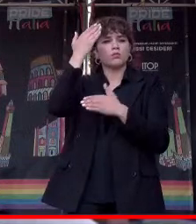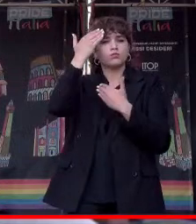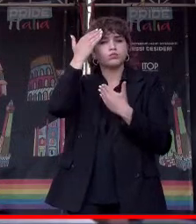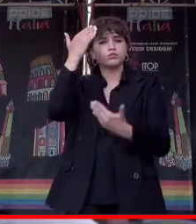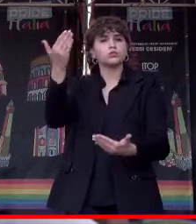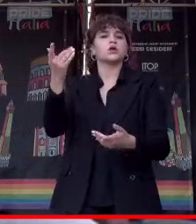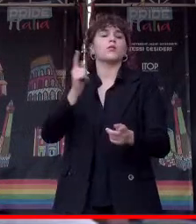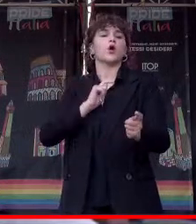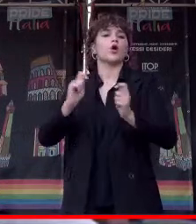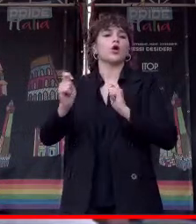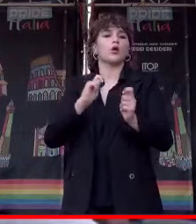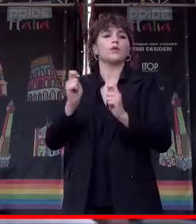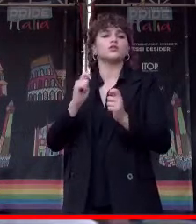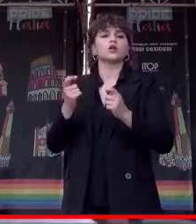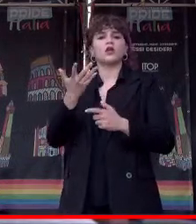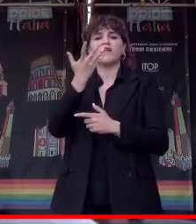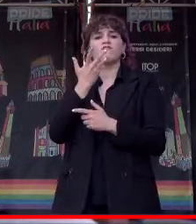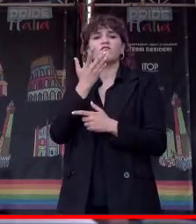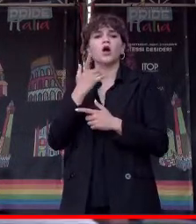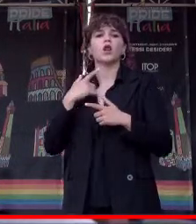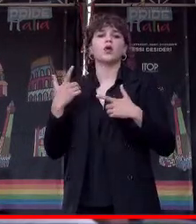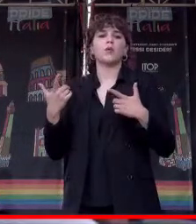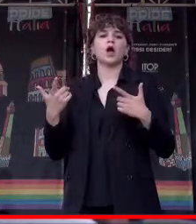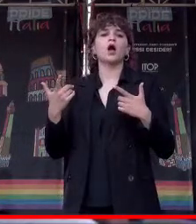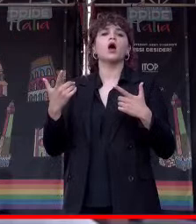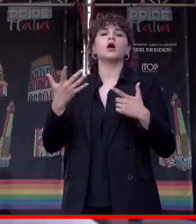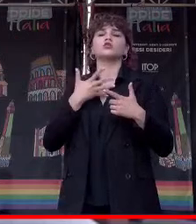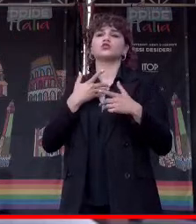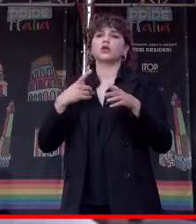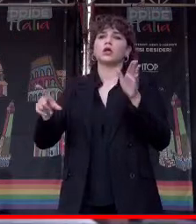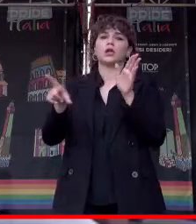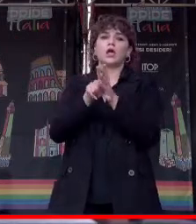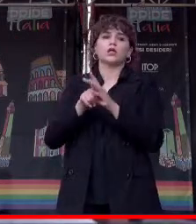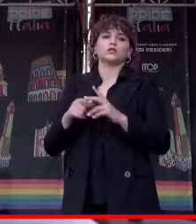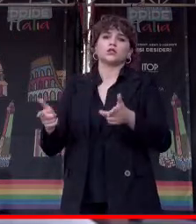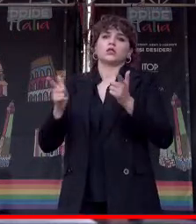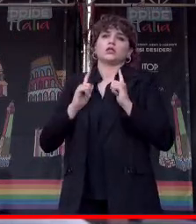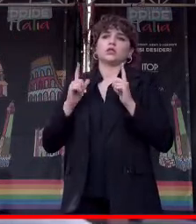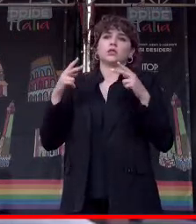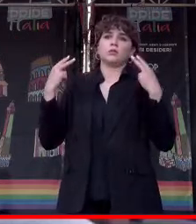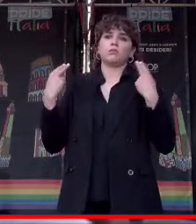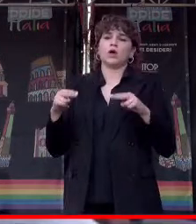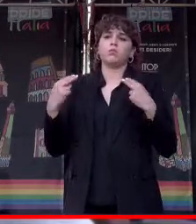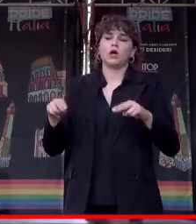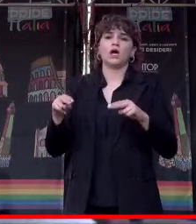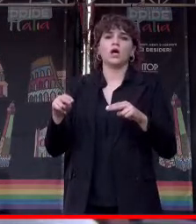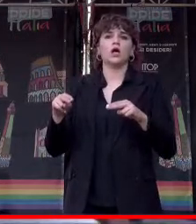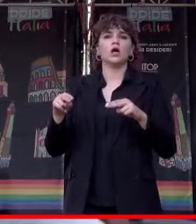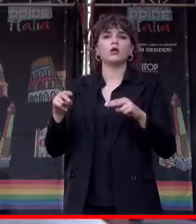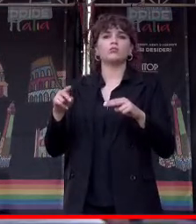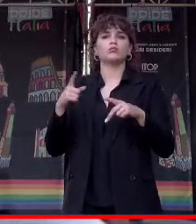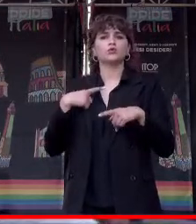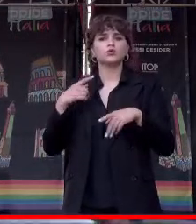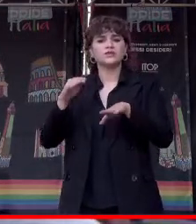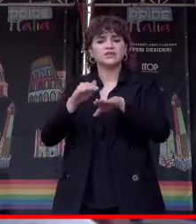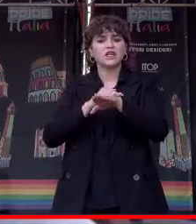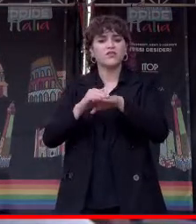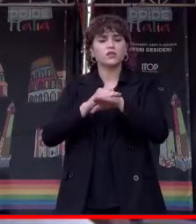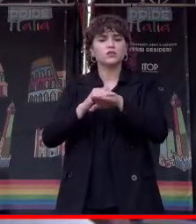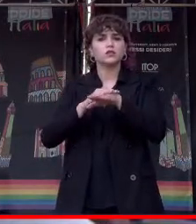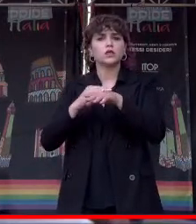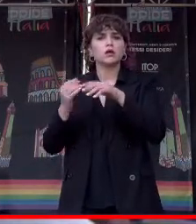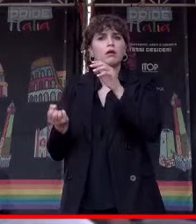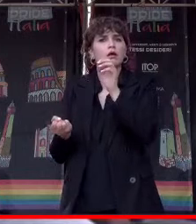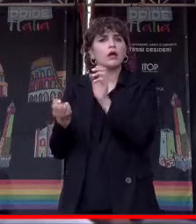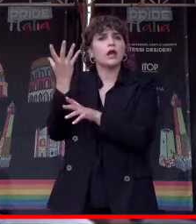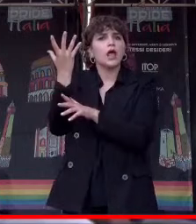qui, socializzare i problemi attraverso magari PEBA e creare dei servizi condivisi, quindi per esempio